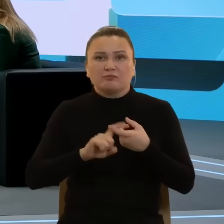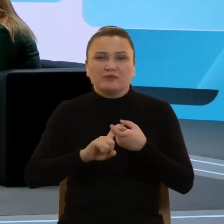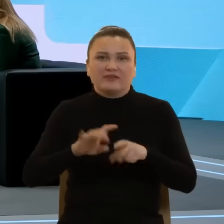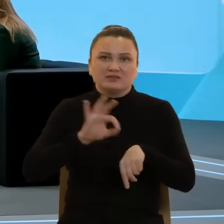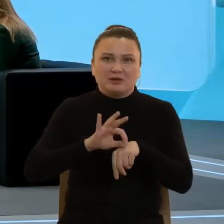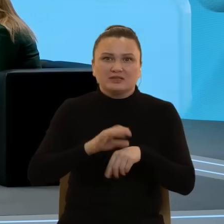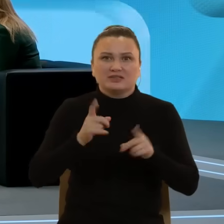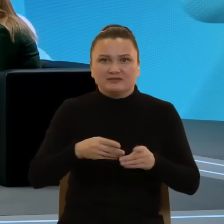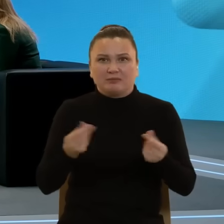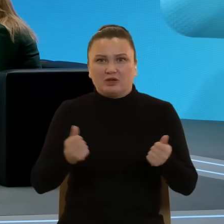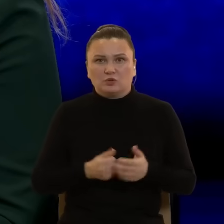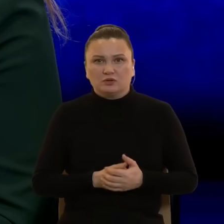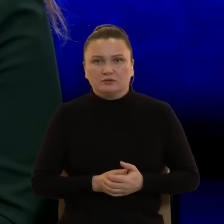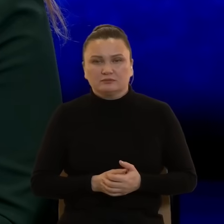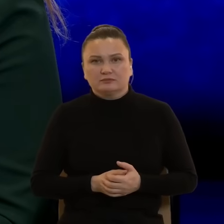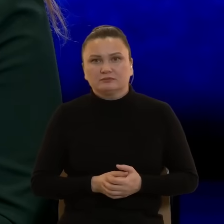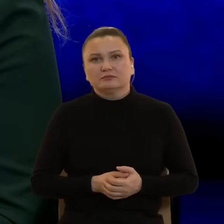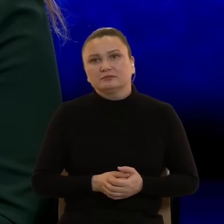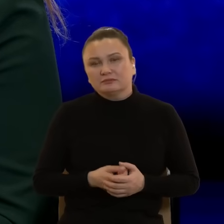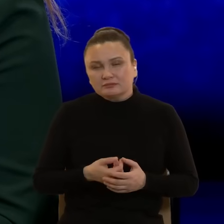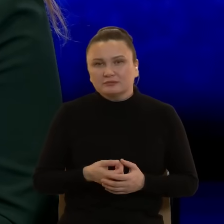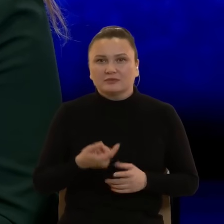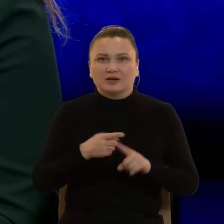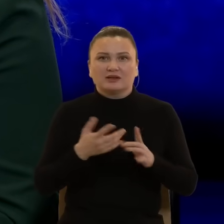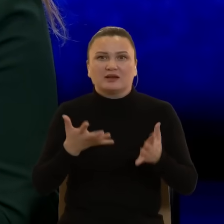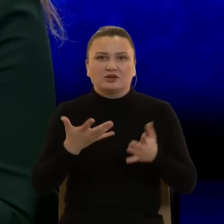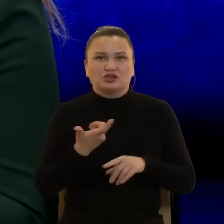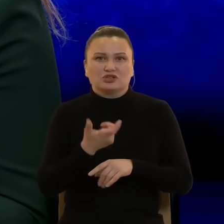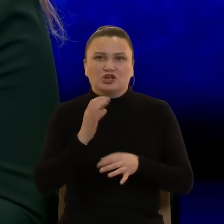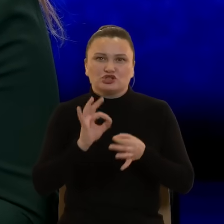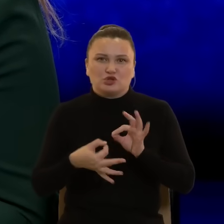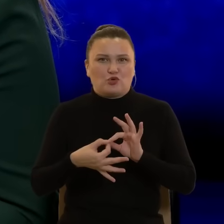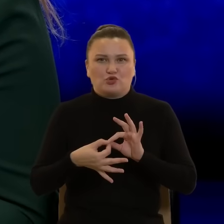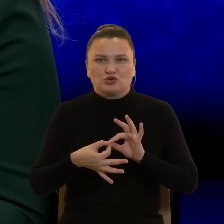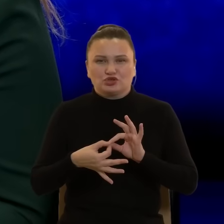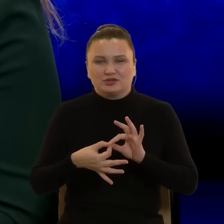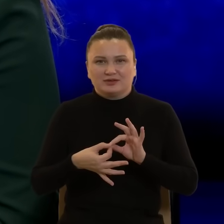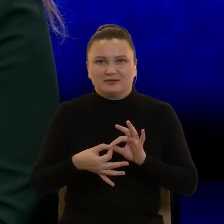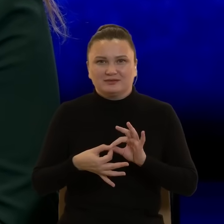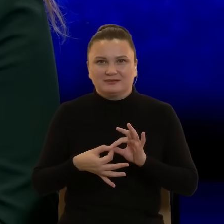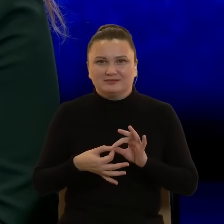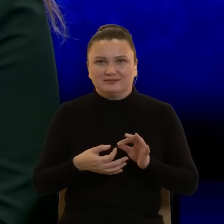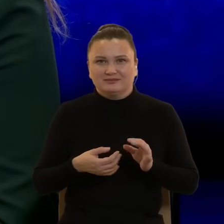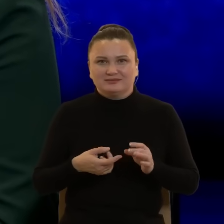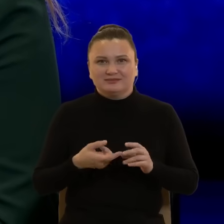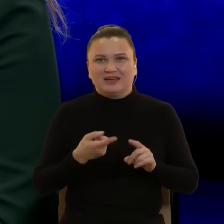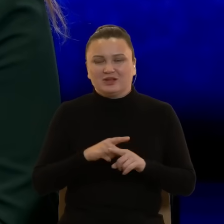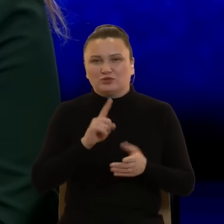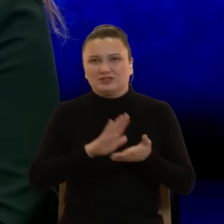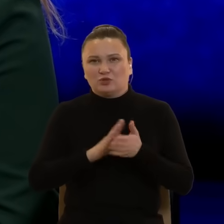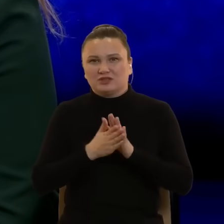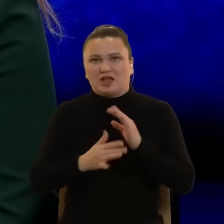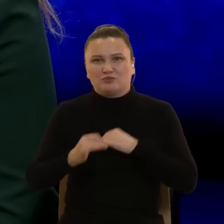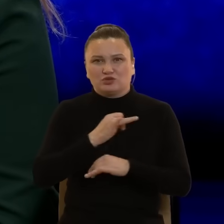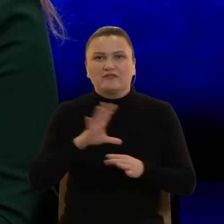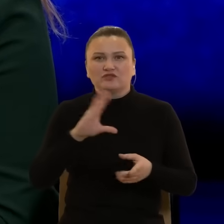какая-то действительно уйдет? Это, конечно, очень сложно гипотетически эту ситуацию обсуждать. Это